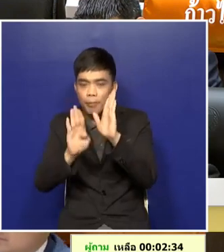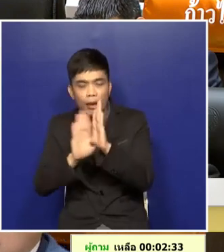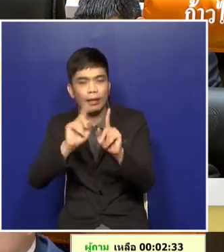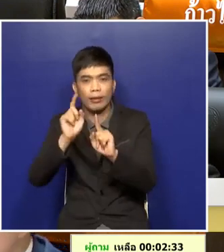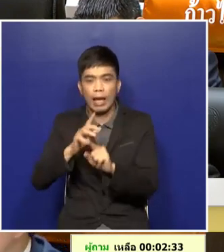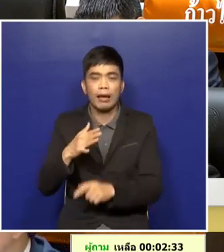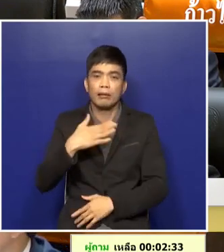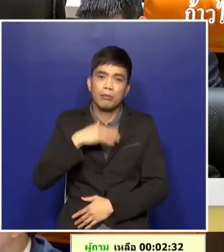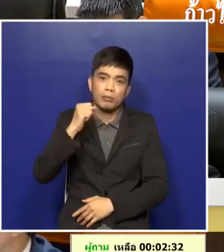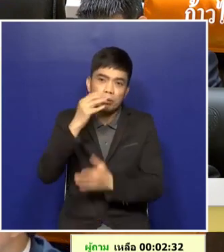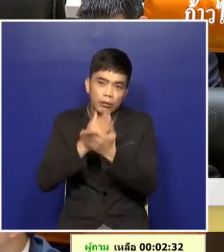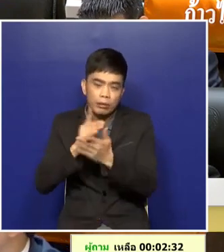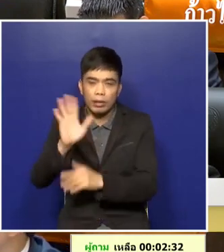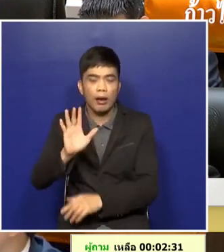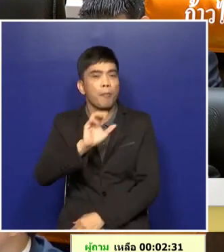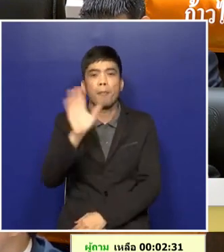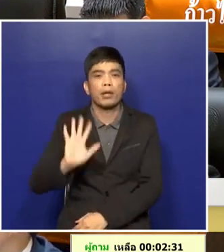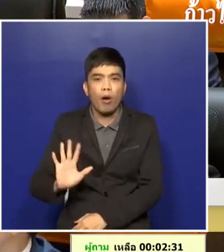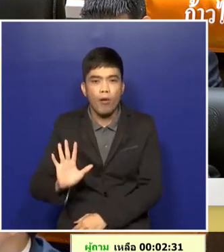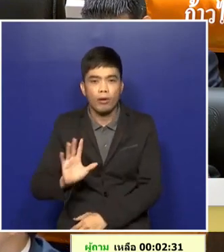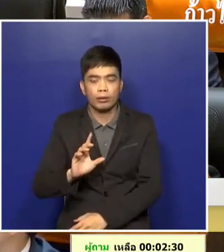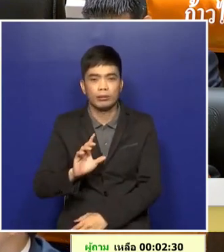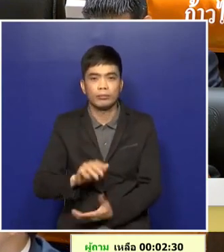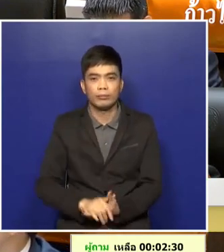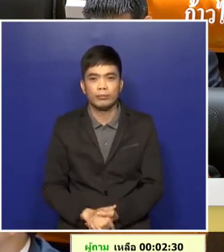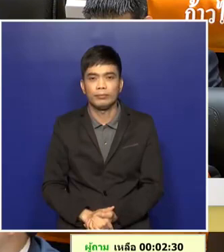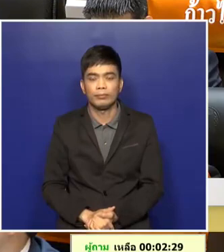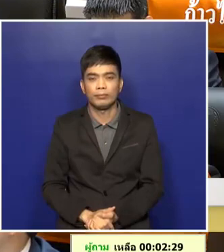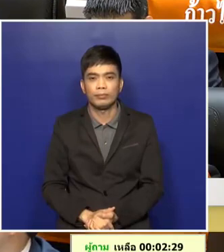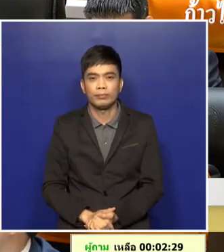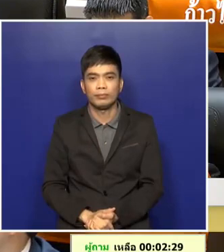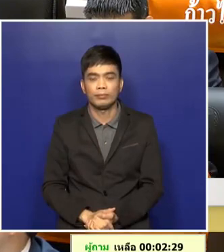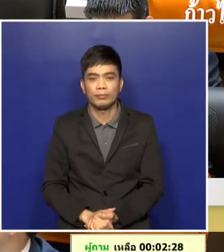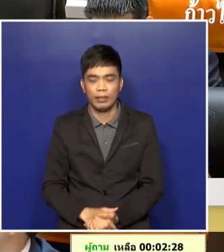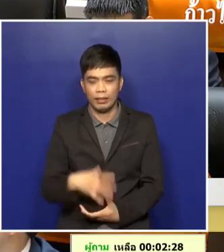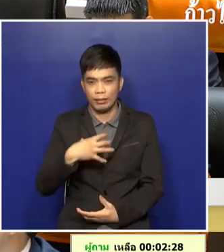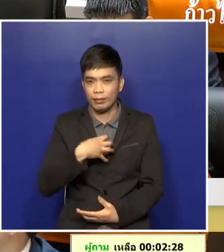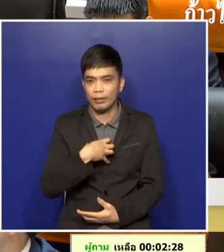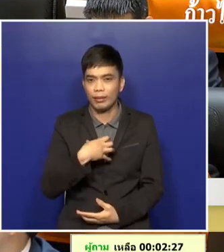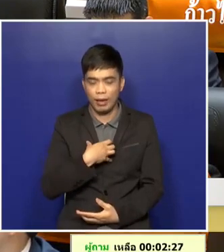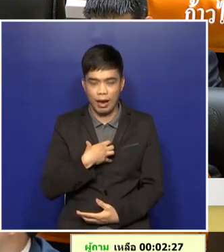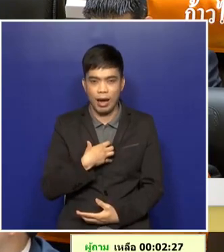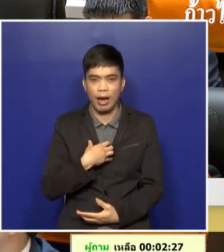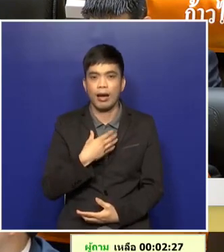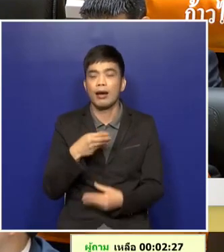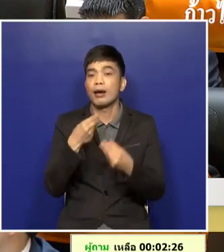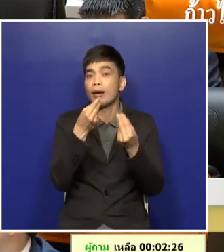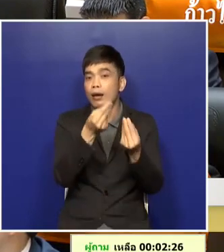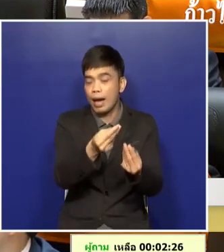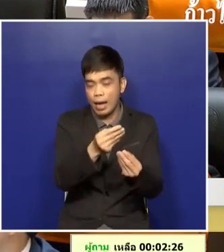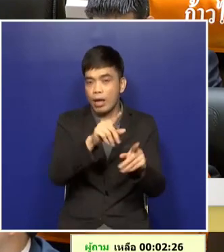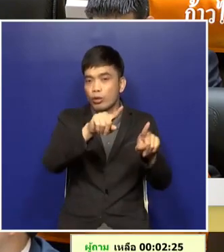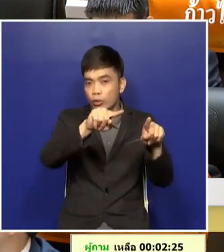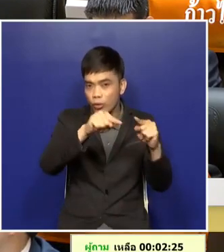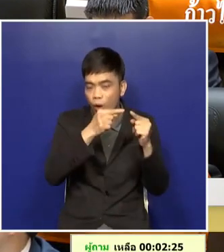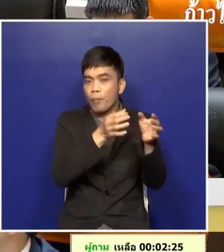นะอะไรกันเป็นหมดนะครับสุดท้ายมีใครชนะบ้างหรือเปล่าผมก็ไม่แน่ใจสุดท้ายเนี่ยคืออยากให้ท่านลองพูดนะครับว่าครั้ง